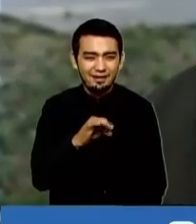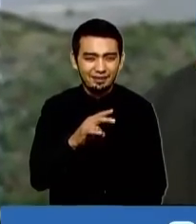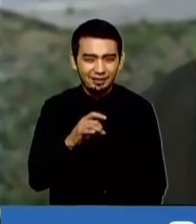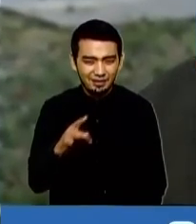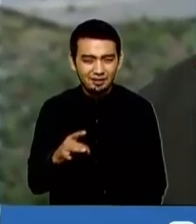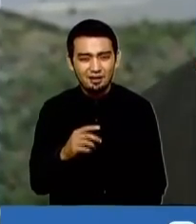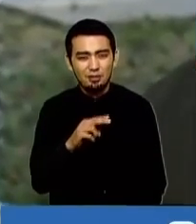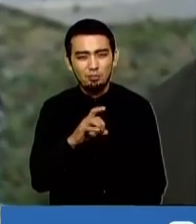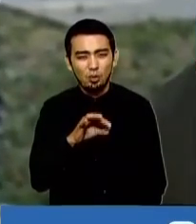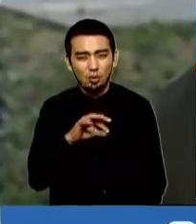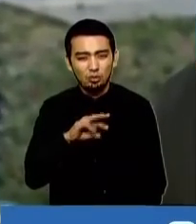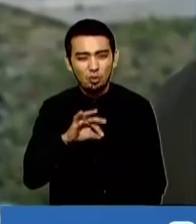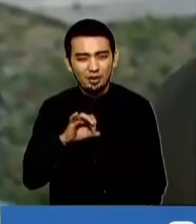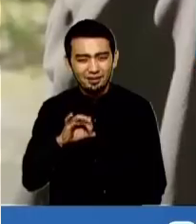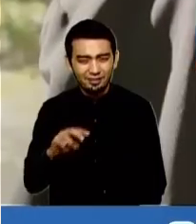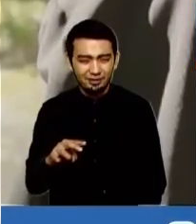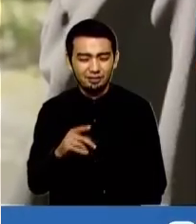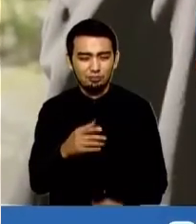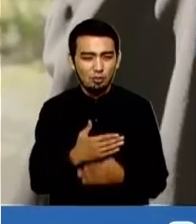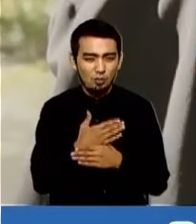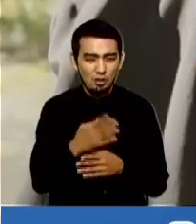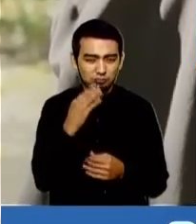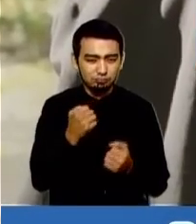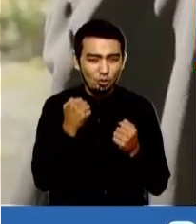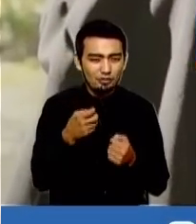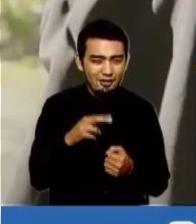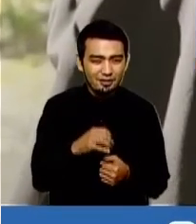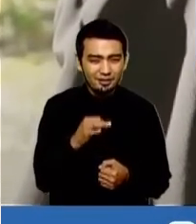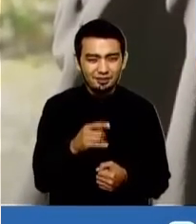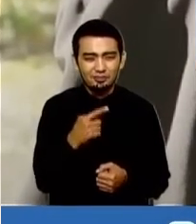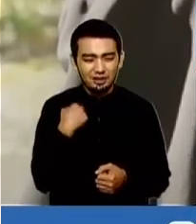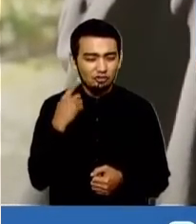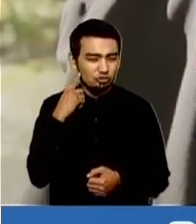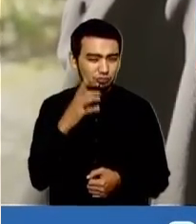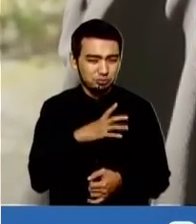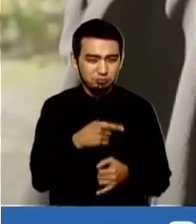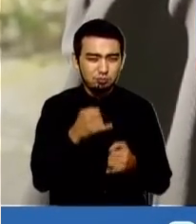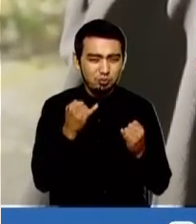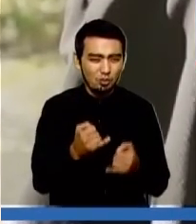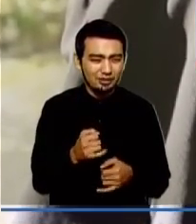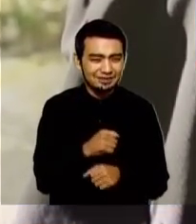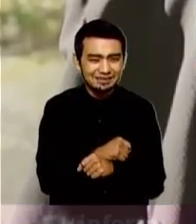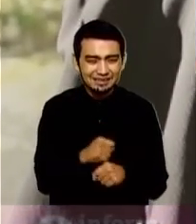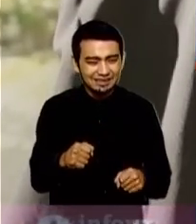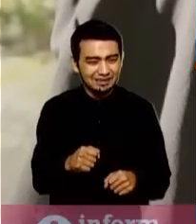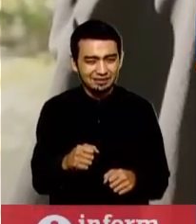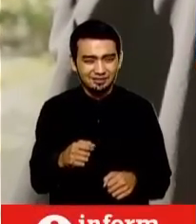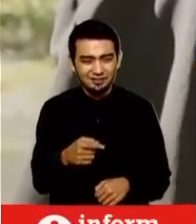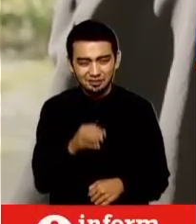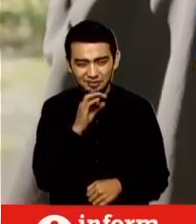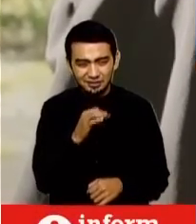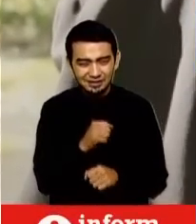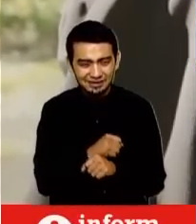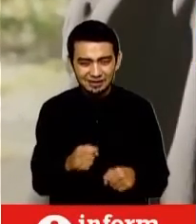бөлінеді. Бұтсадан басы, мысалға. Мен естідім, жаман дейді, оны болмайды нетуге.